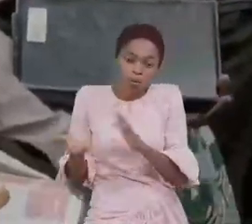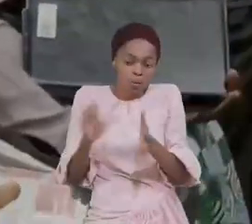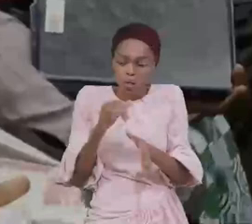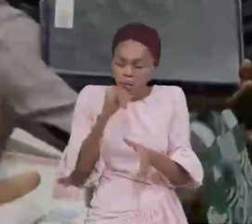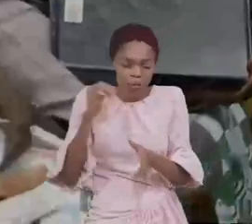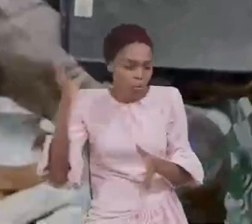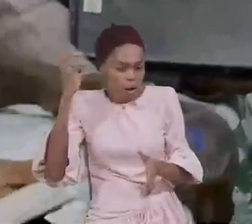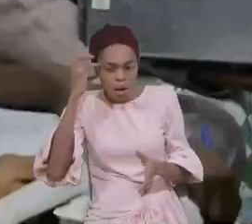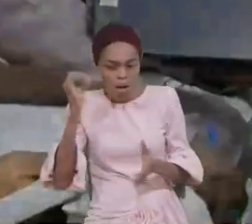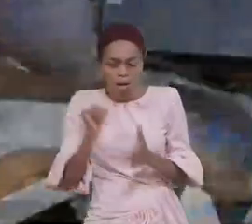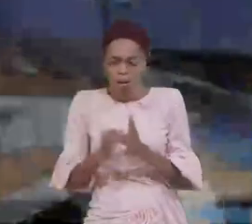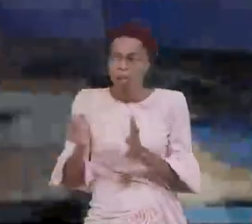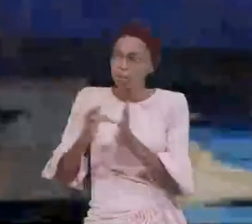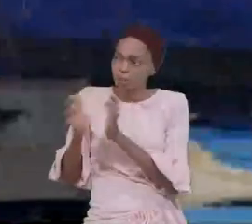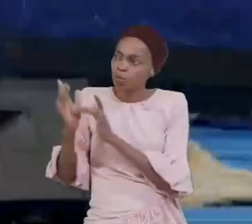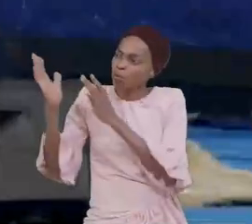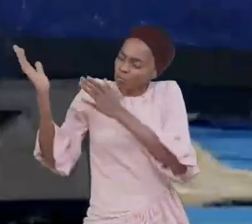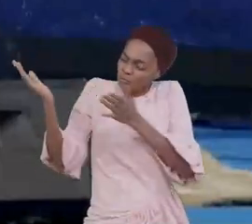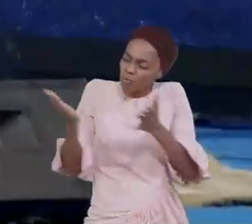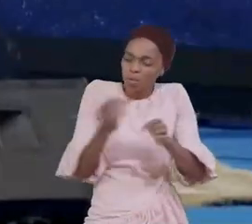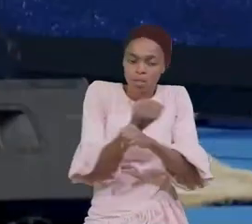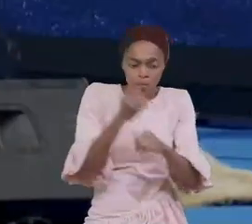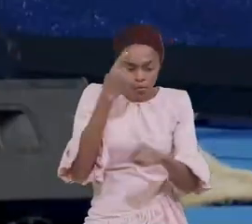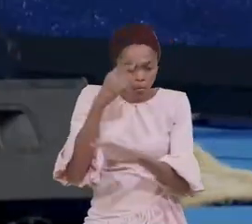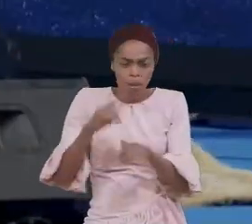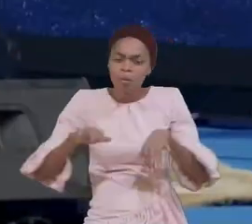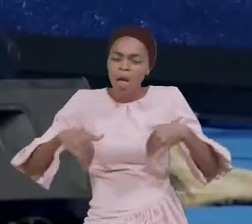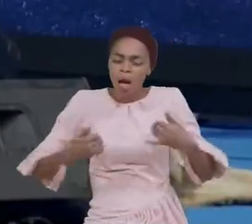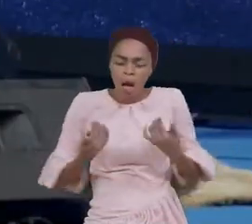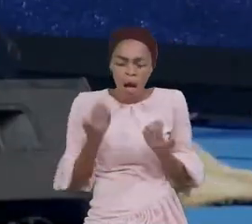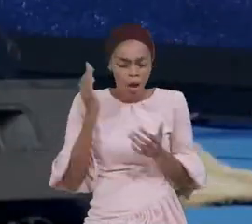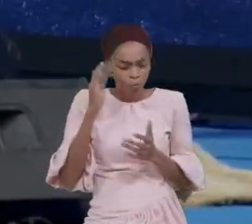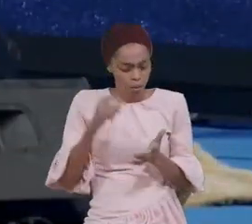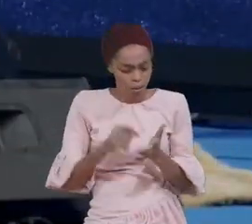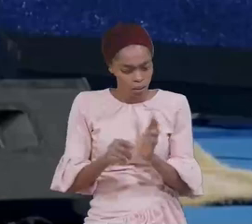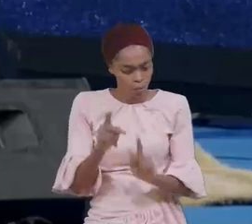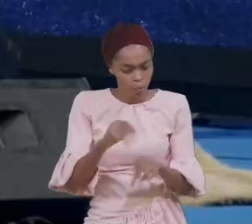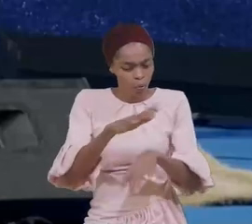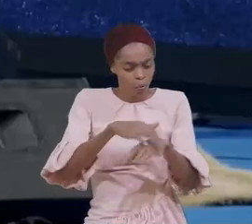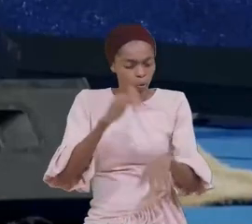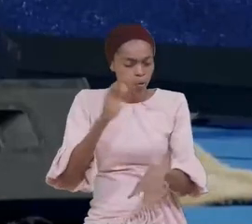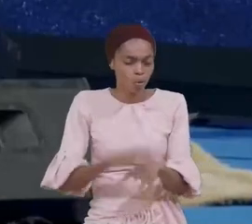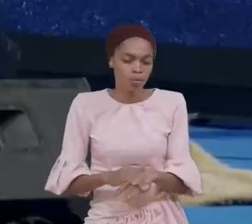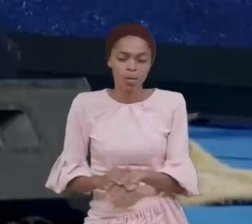que Jésus a pourvu le salut pour eux, comment vont-ils l'invoquer?